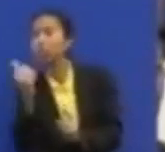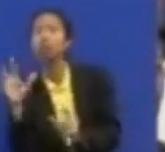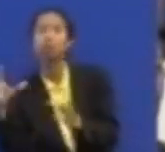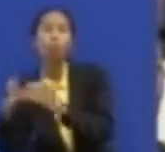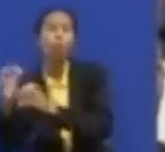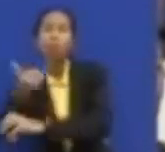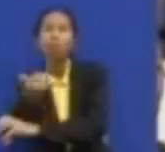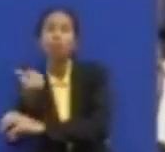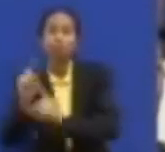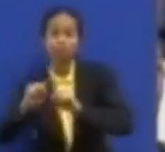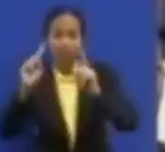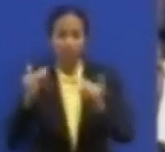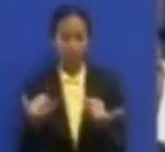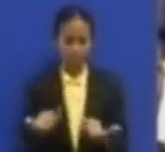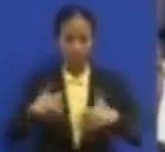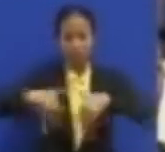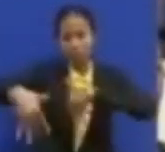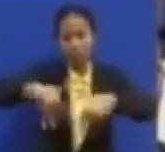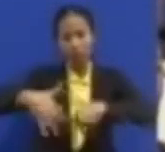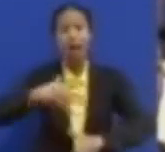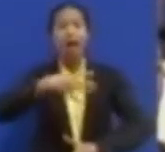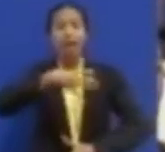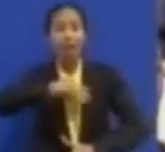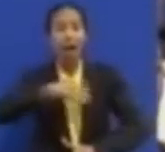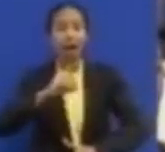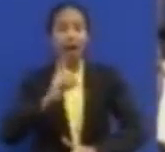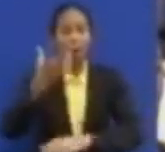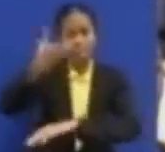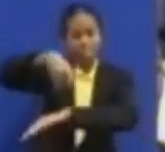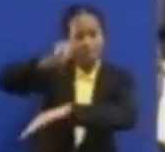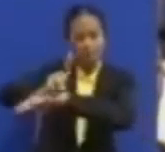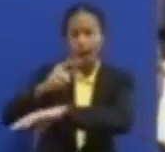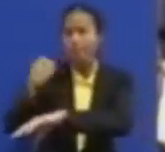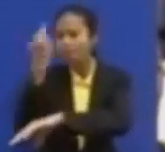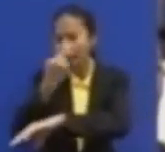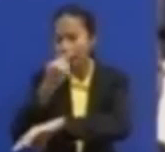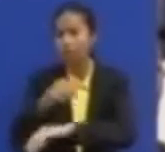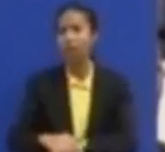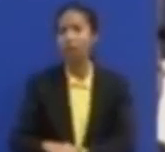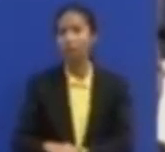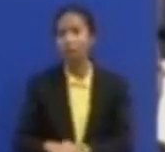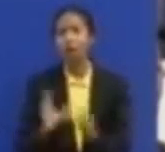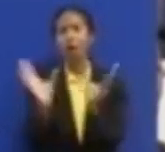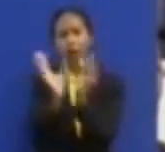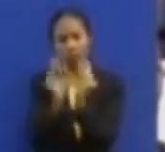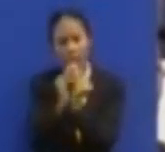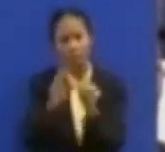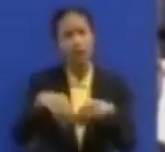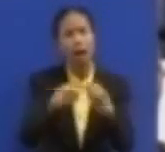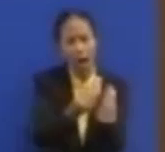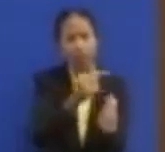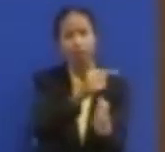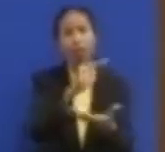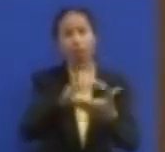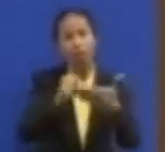พี่น้องประชาชนอยากเห็นประธานรัฐสภากลัวอะไรนะครับลงคะแนนไปสิครับอาจจะได้ทางฝากท่